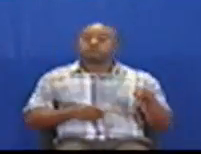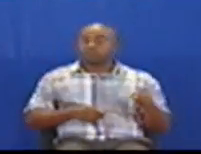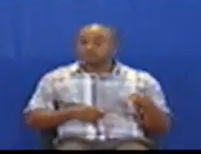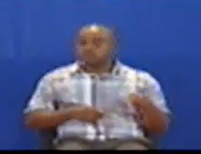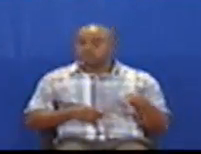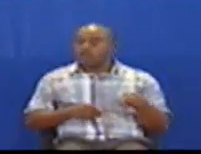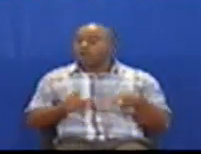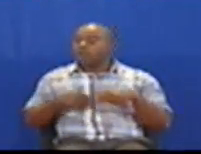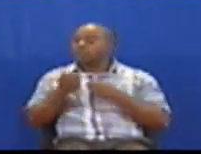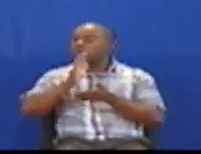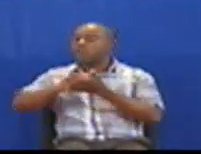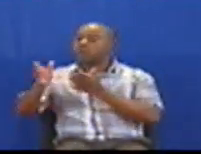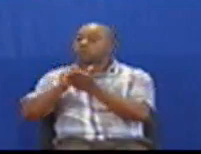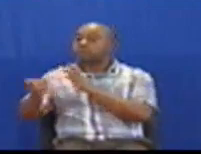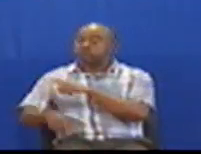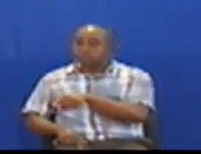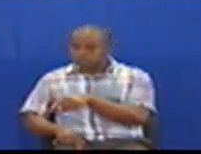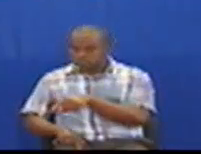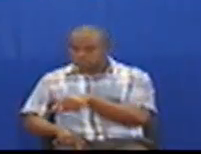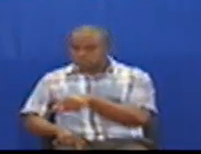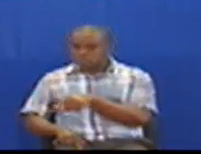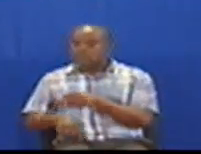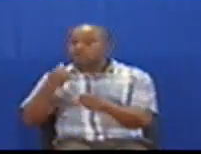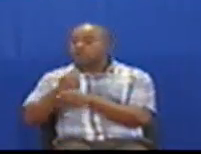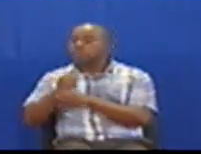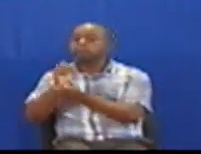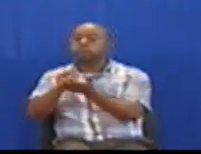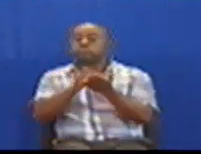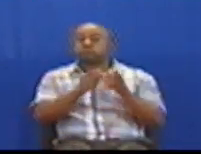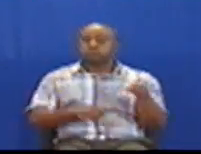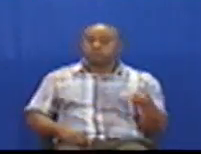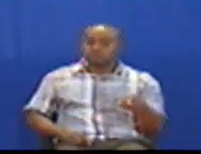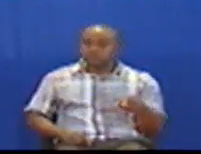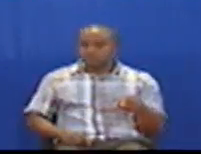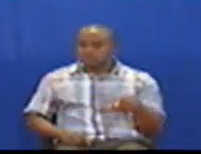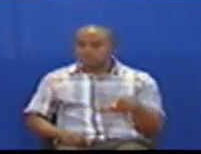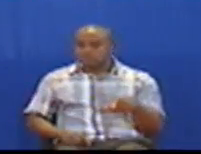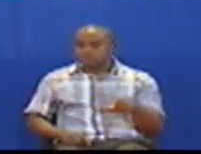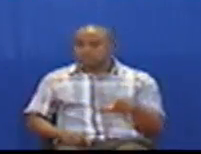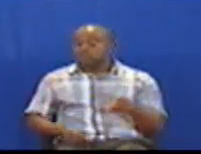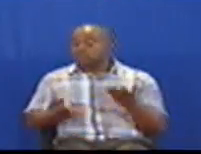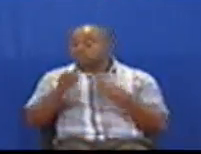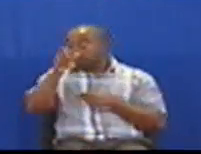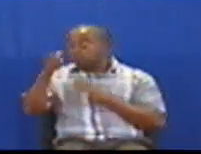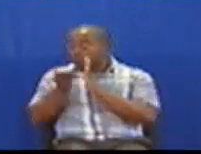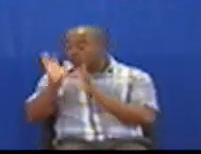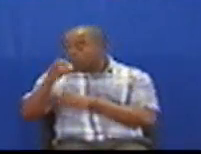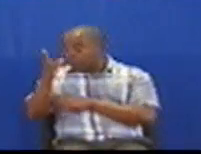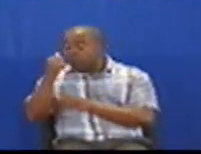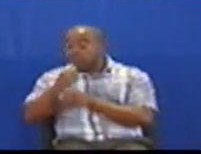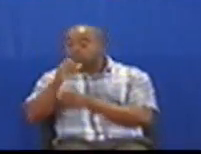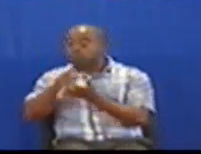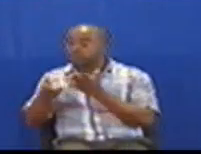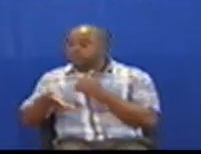yoyote. Waliokuwa mashuleni wametoka, wameshaondolewa kazini. Walikuwa wanajiendeleza katika kufika degree, yuko mwaka wa pili ameondolewa kazini. Hebu